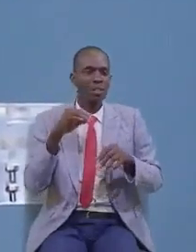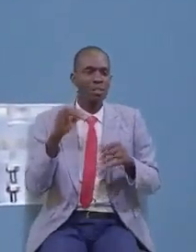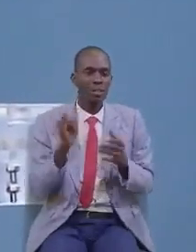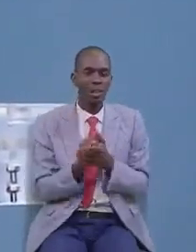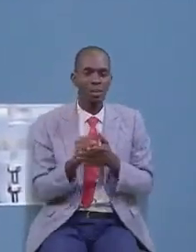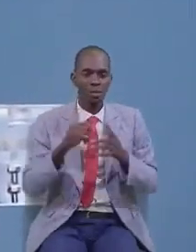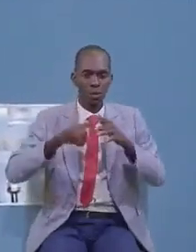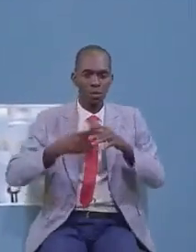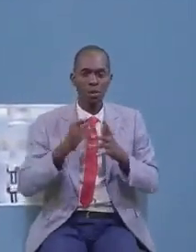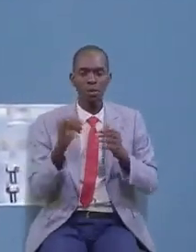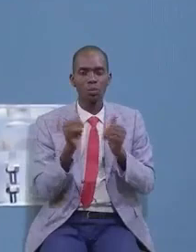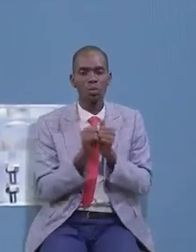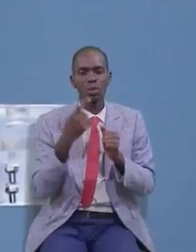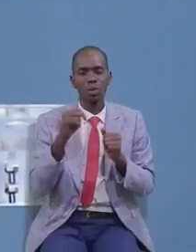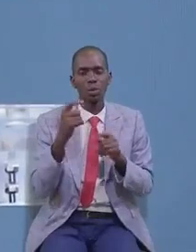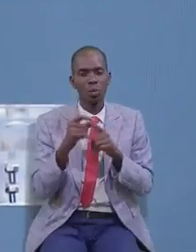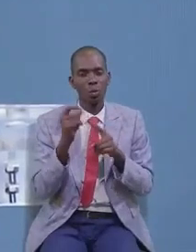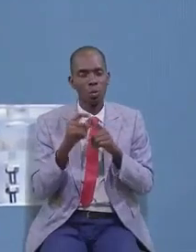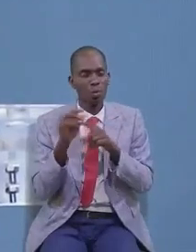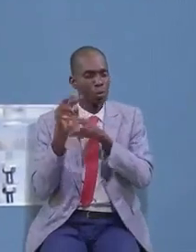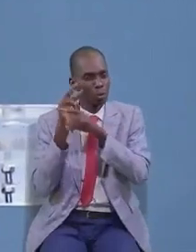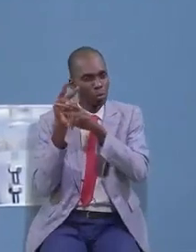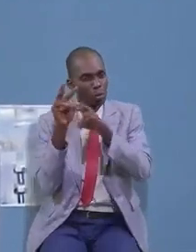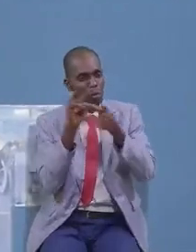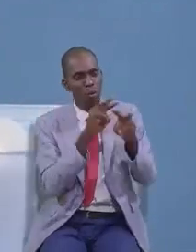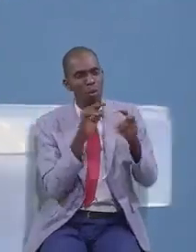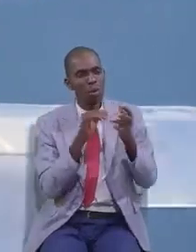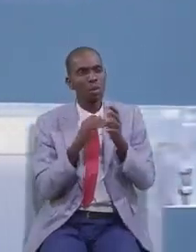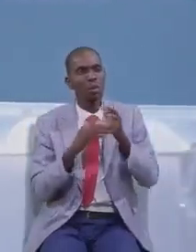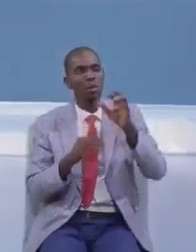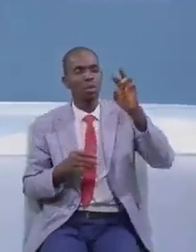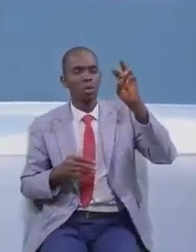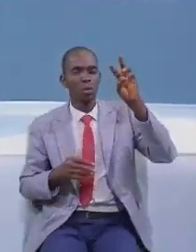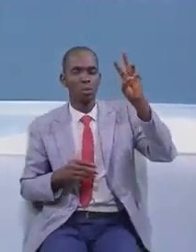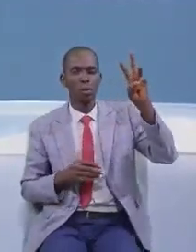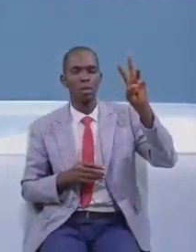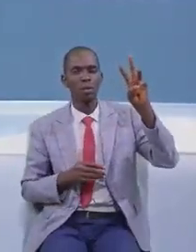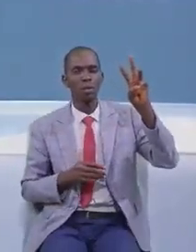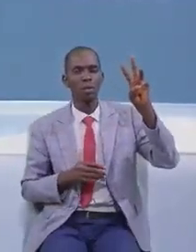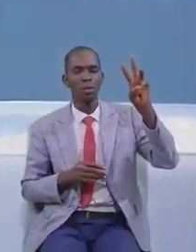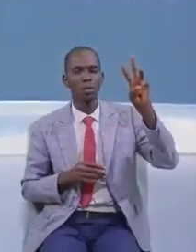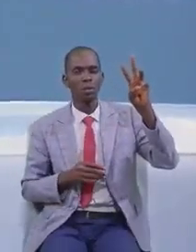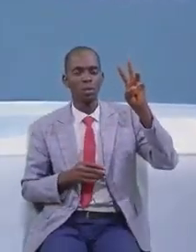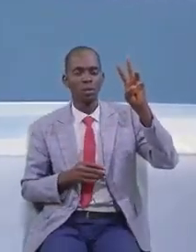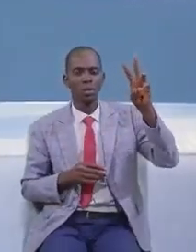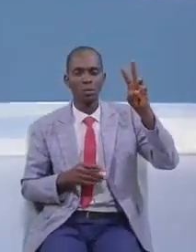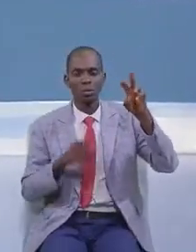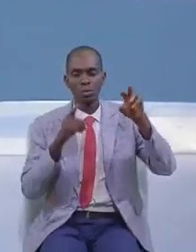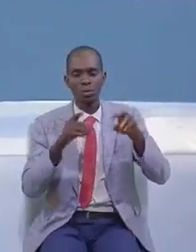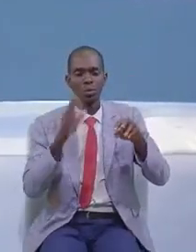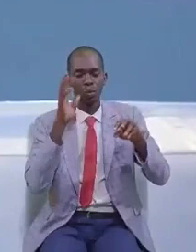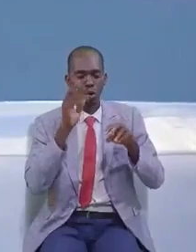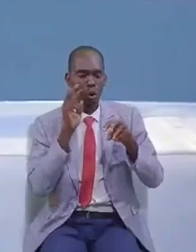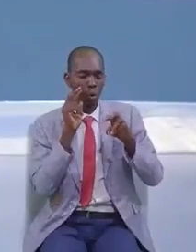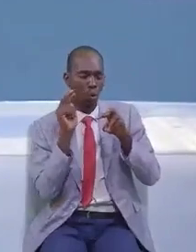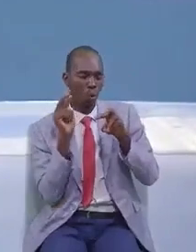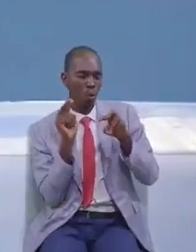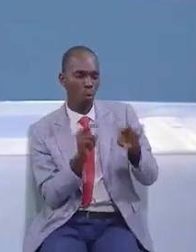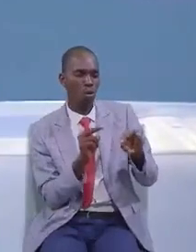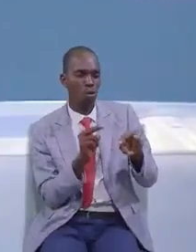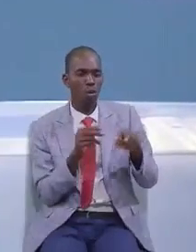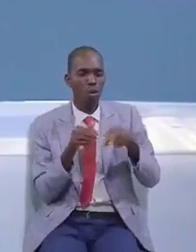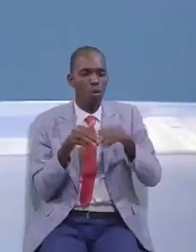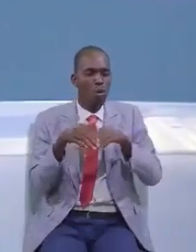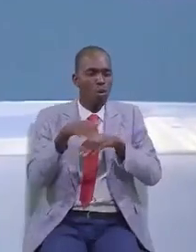word watch. మరలా రెండో అంశాన్ని కూడా వాచ్ అనే పదములో నుంచి ధ్యానం చేస్తాం. Your watch over the words